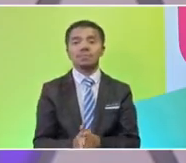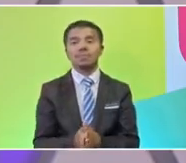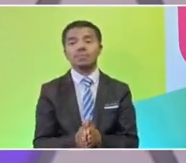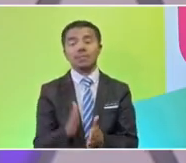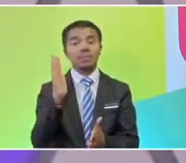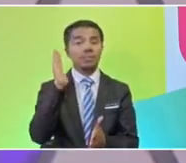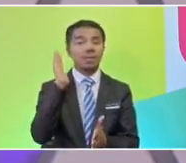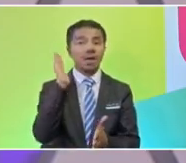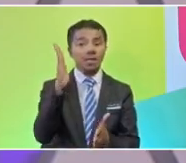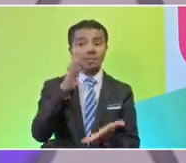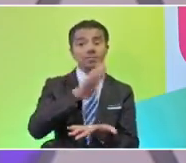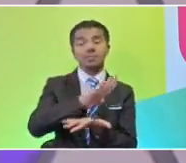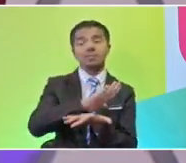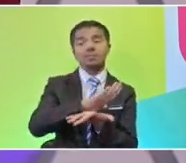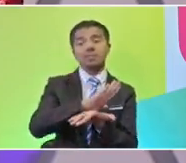ini